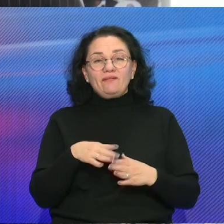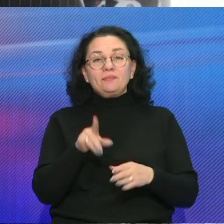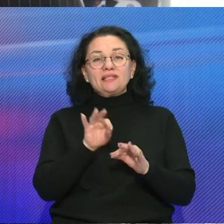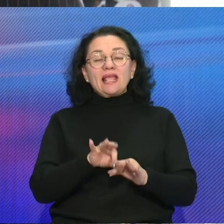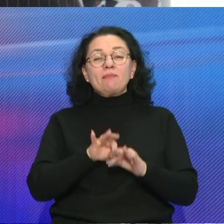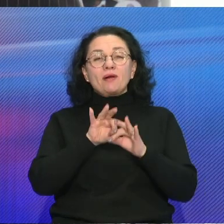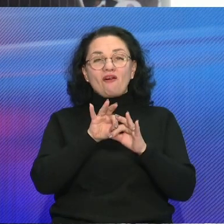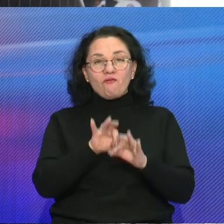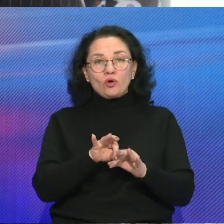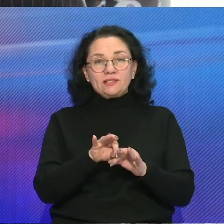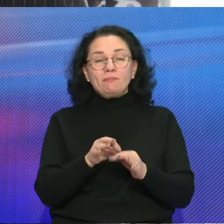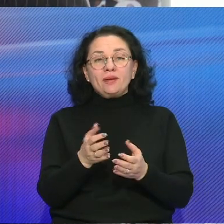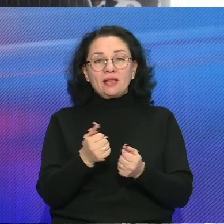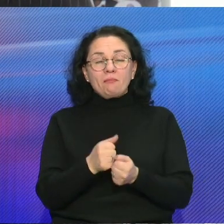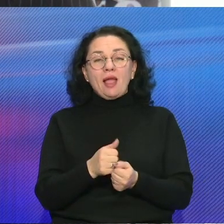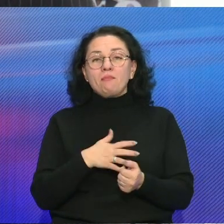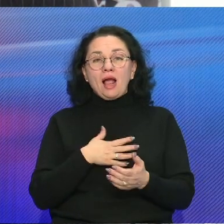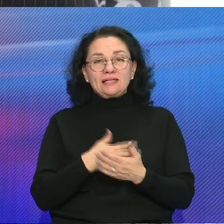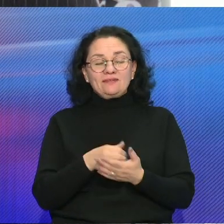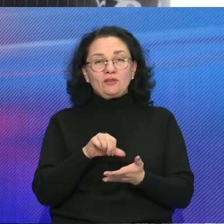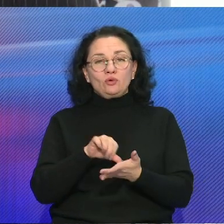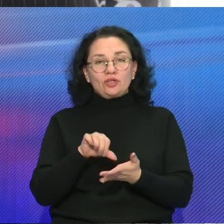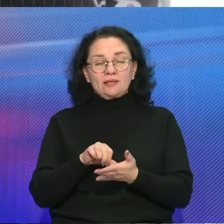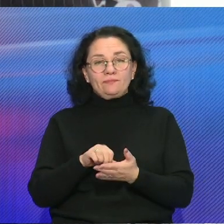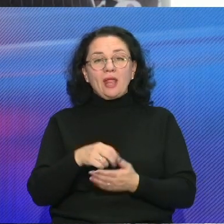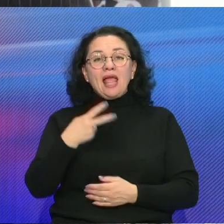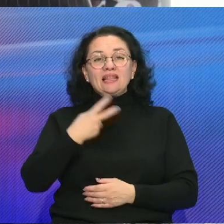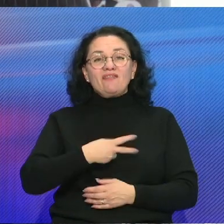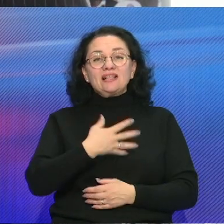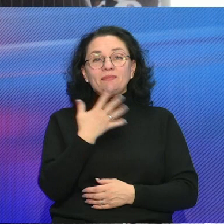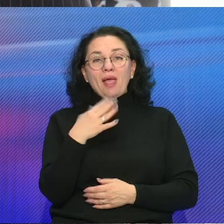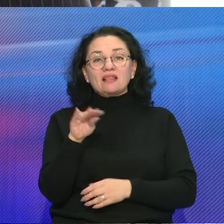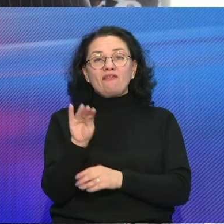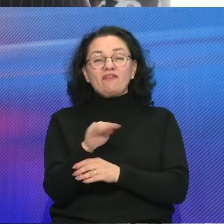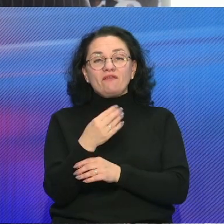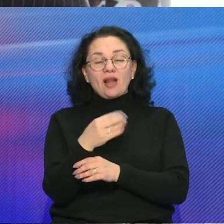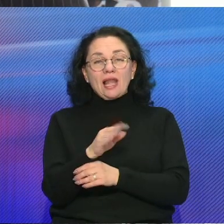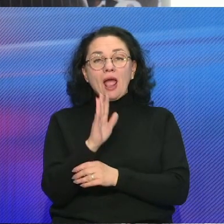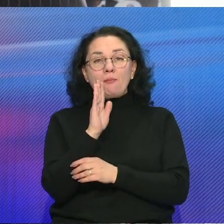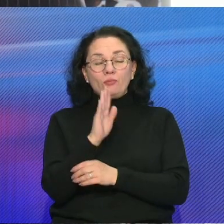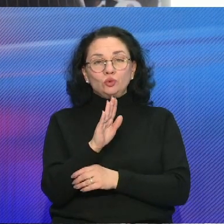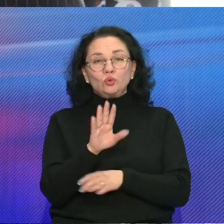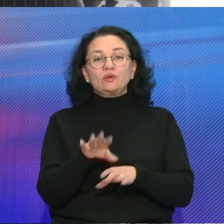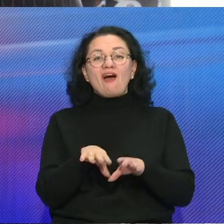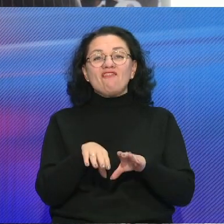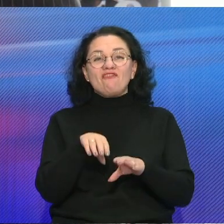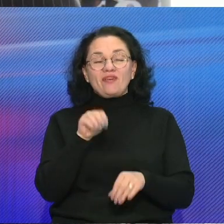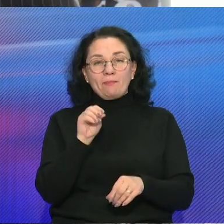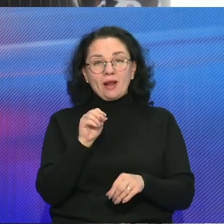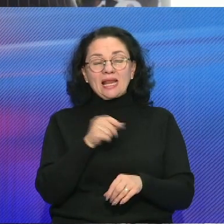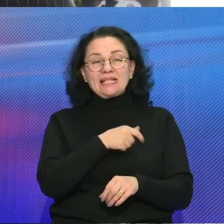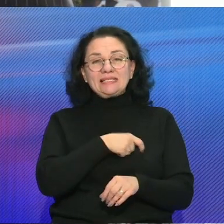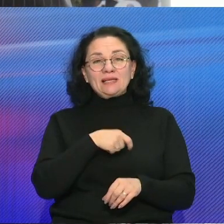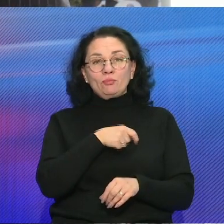Ну, я уже отмечал, еще раз отмечу, 25 февраля состоятся выборы депутатов всех уровней. Мы,